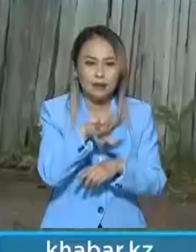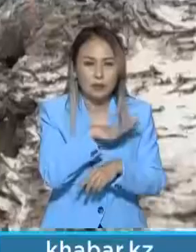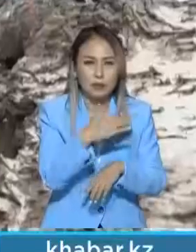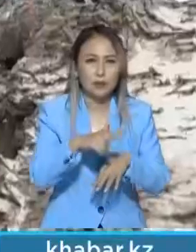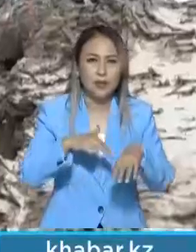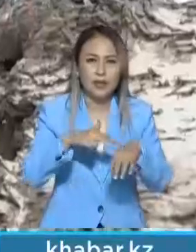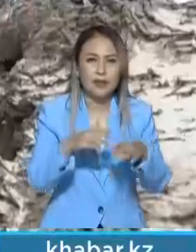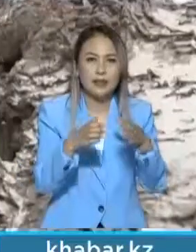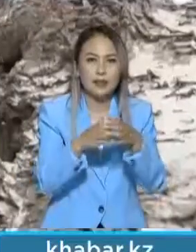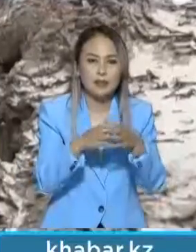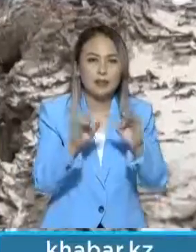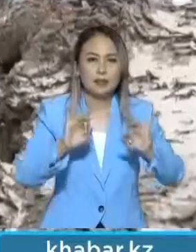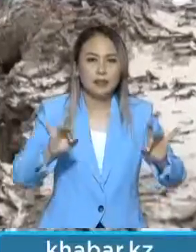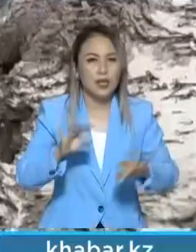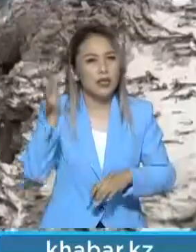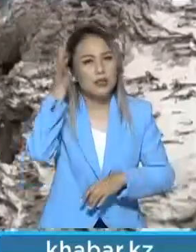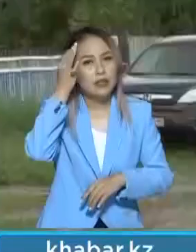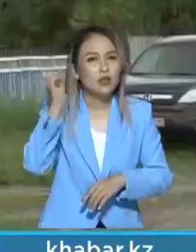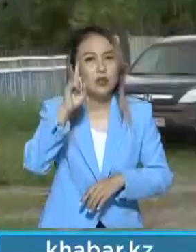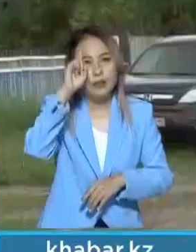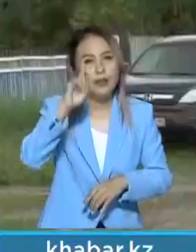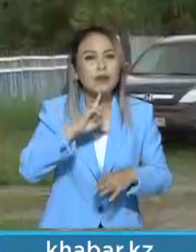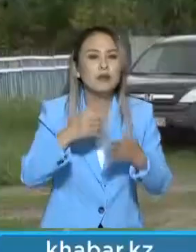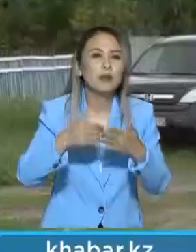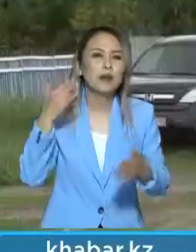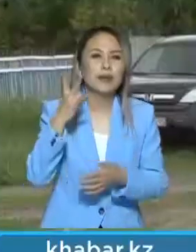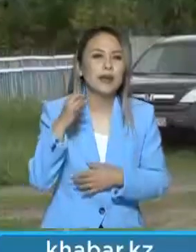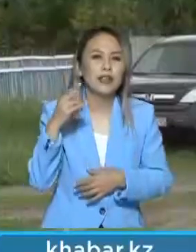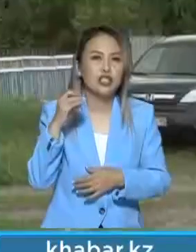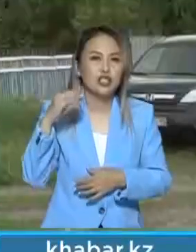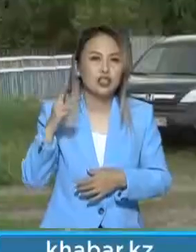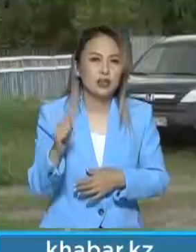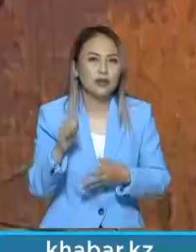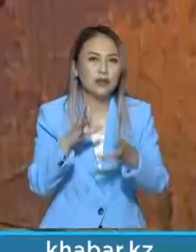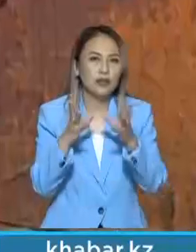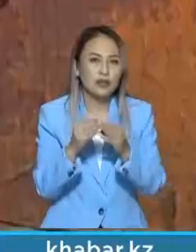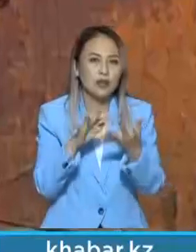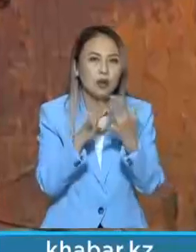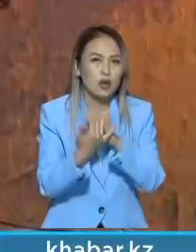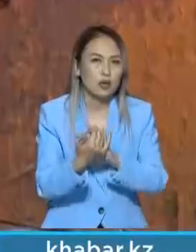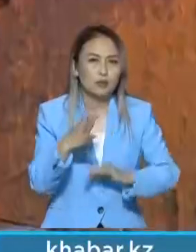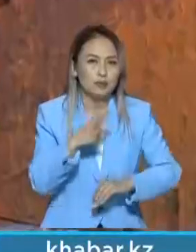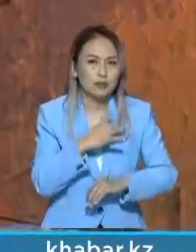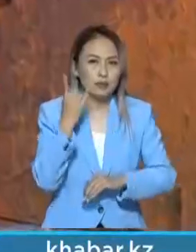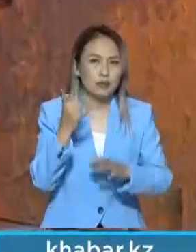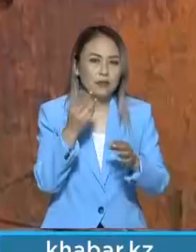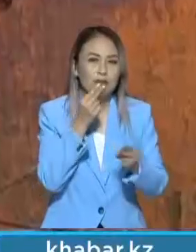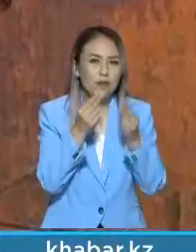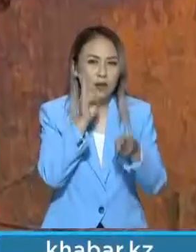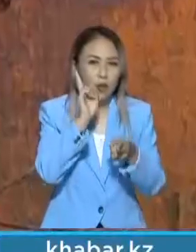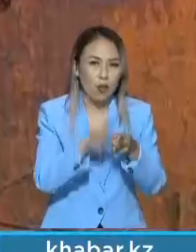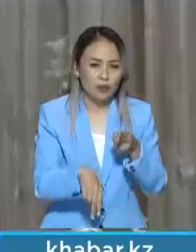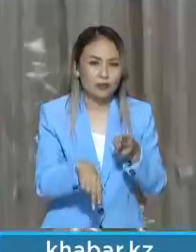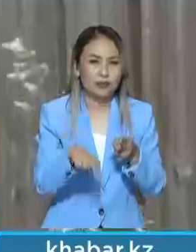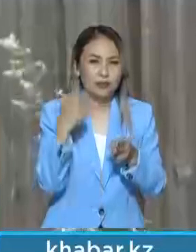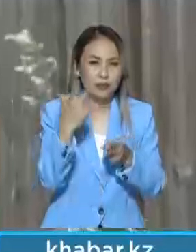Мұны полиция департаментінің мамандары хабарлады. Естеріңізде болса, бір ай бұрын Надежда ауылында бүтін бір отбасы кешкастан кейін уланып,